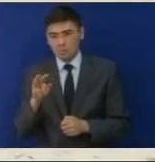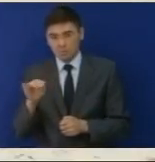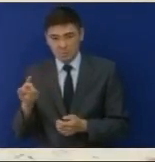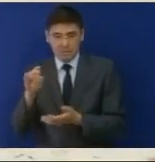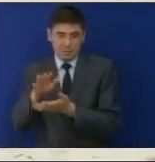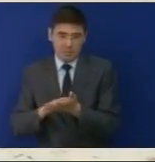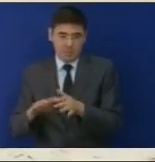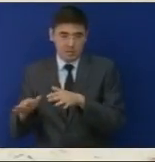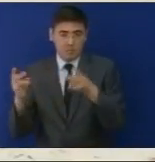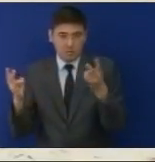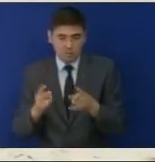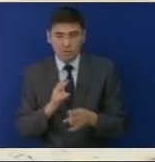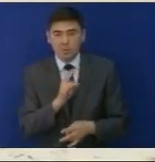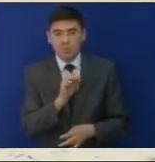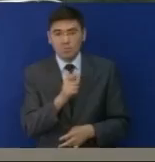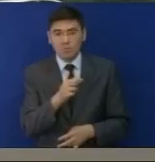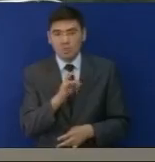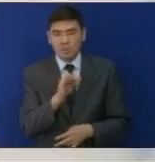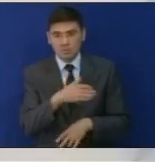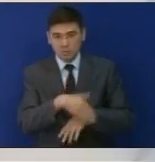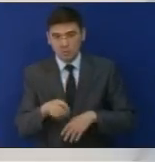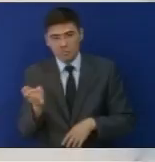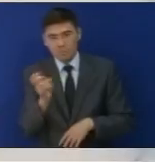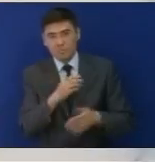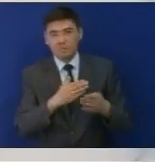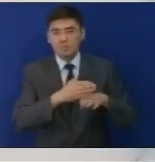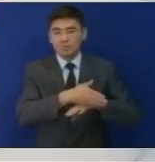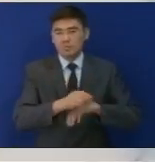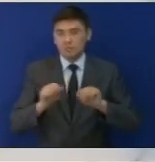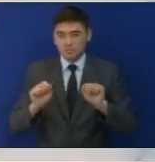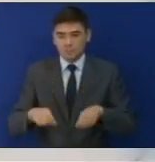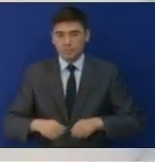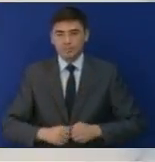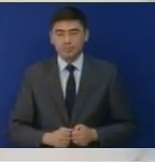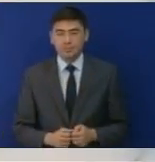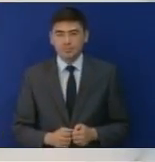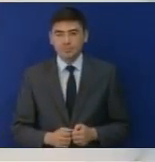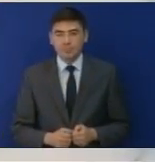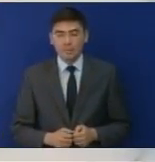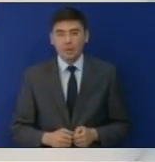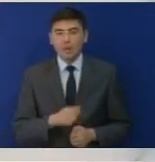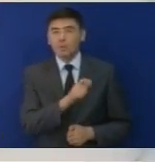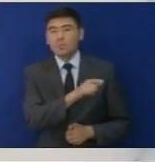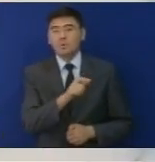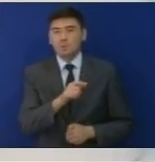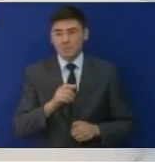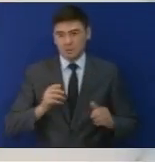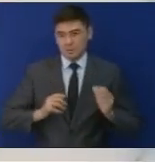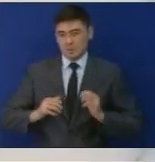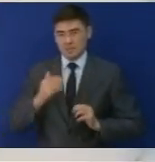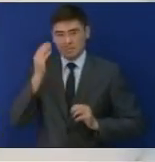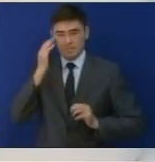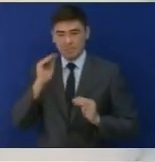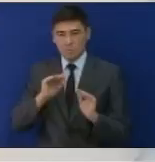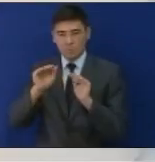22. Бахытгуль Казя, Серик Нуртаза, телеканал «Семей». Теперь абитуриенты, поступающие на медицинские специальности, обязаны